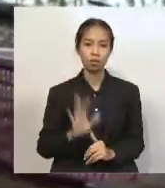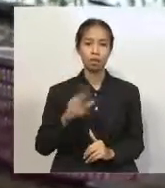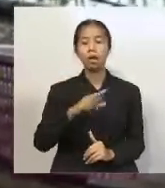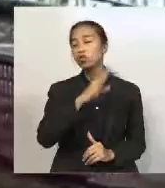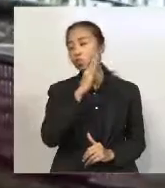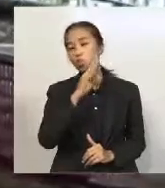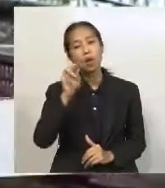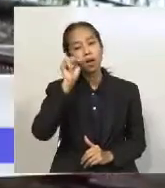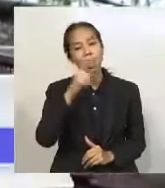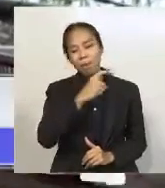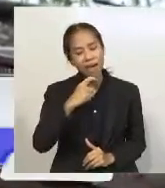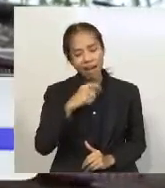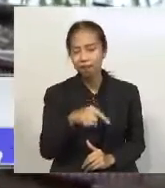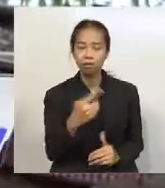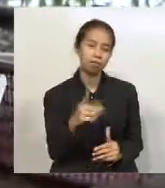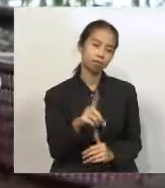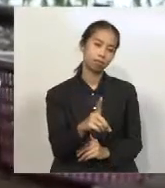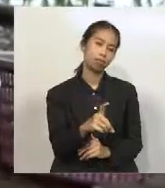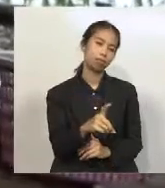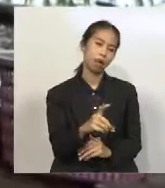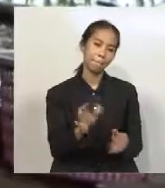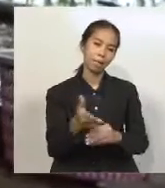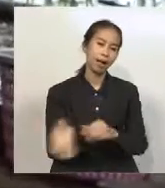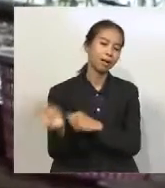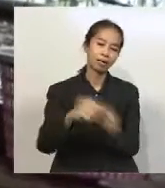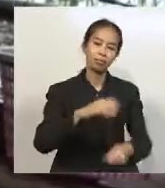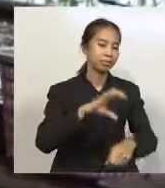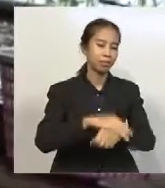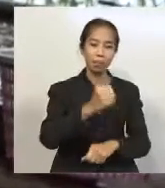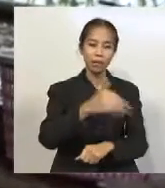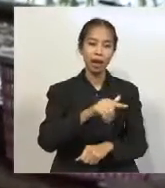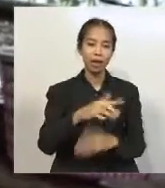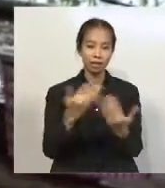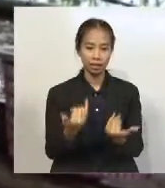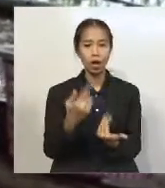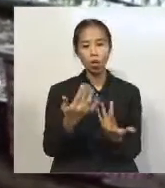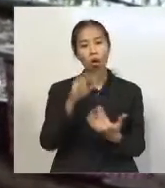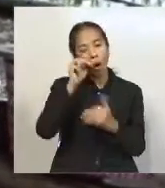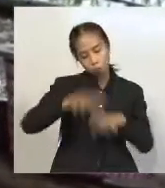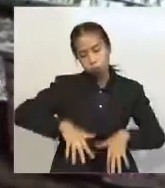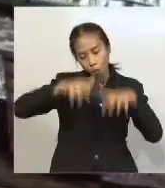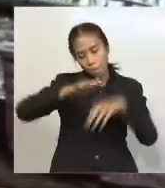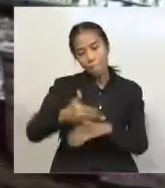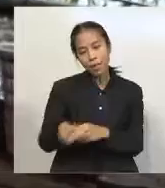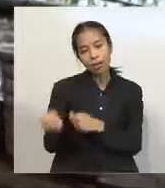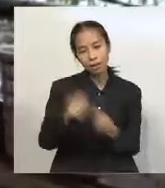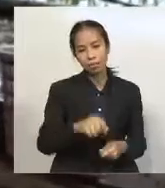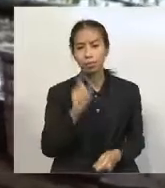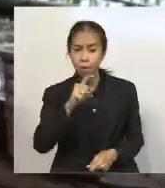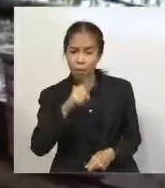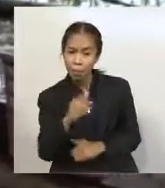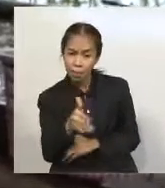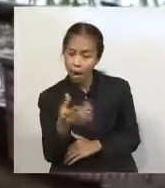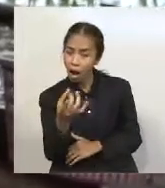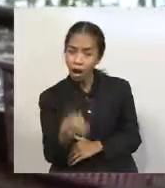ปไม่ได้อะไรเลย ค่ะเป็นวิถีชีวิตของชาวบ้านที่นี่เหรอคะ จ้ าปลาช่วงหน้าน้ำ จ้าจ้า ได้ปลาอะไรบ้างอะคะช่วงนี